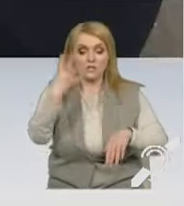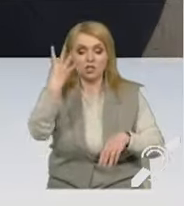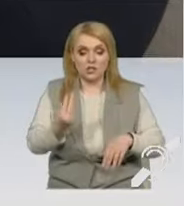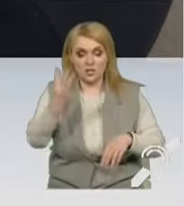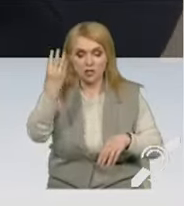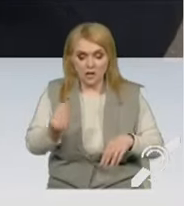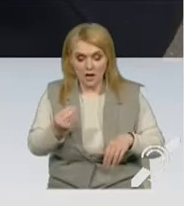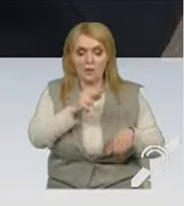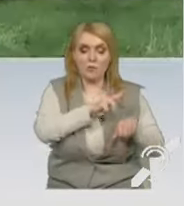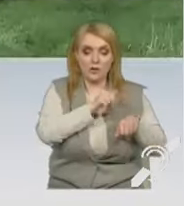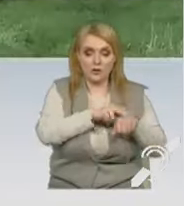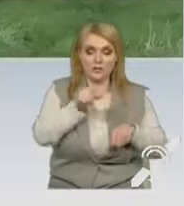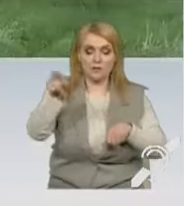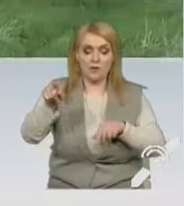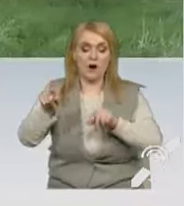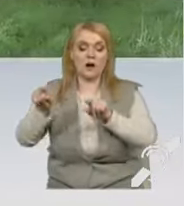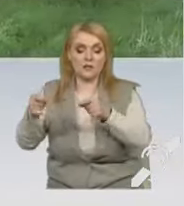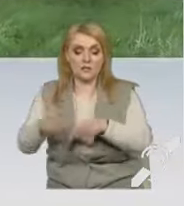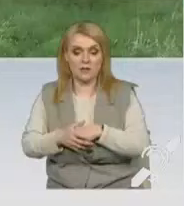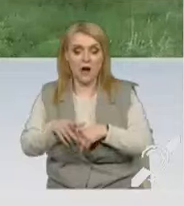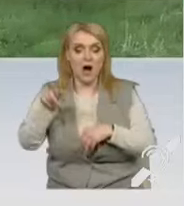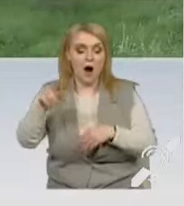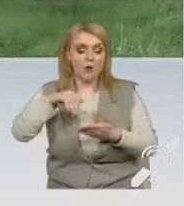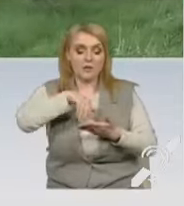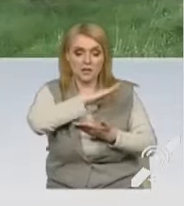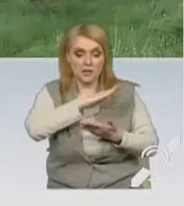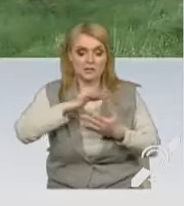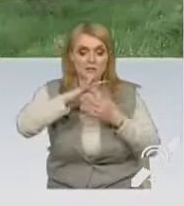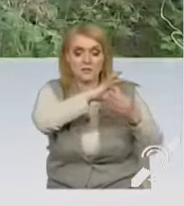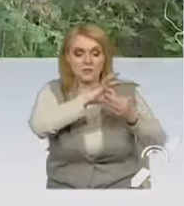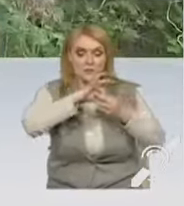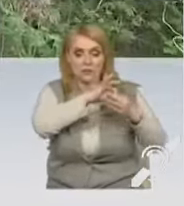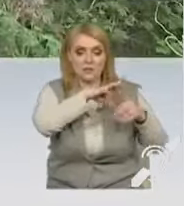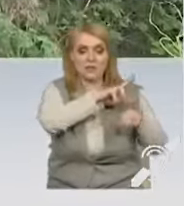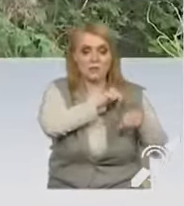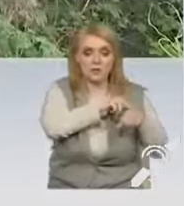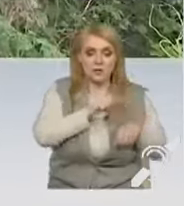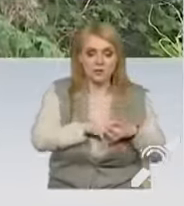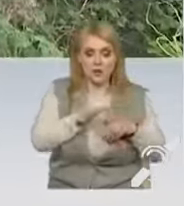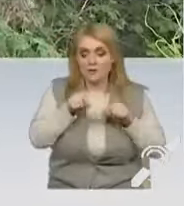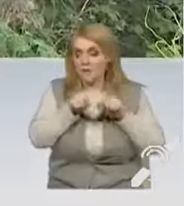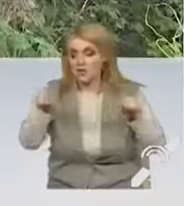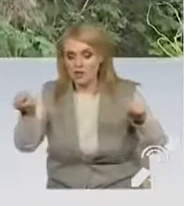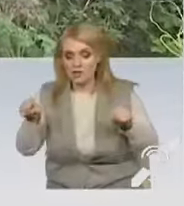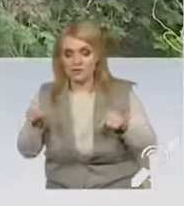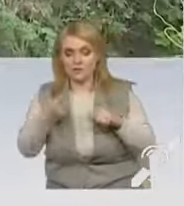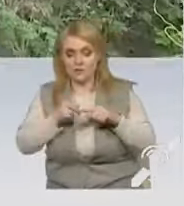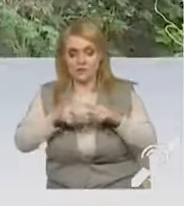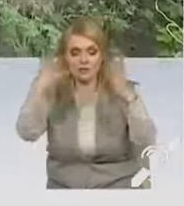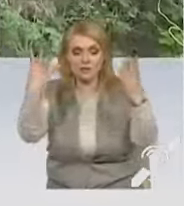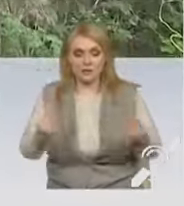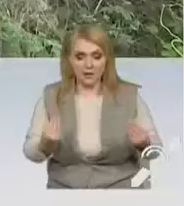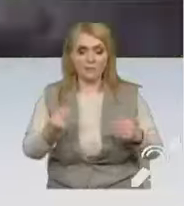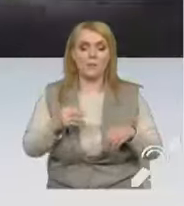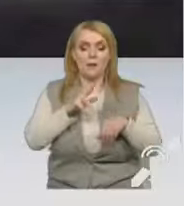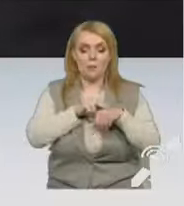reținut pe șoferul automobilului însă acesta a refuzat să colaboreze cu ei în toate aceste zile zeci de polițiști și Voluntari s au mobilizat și